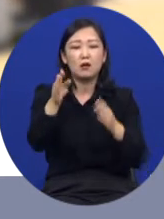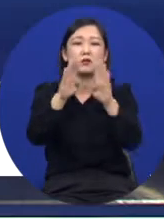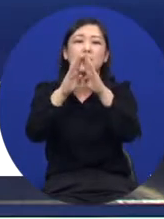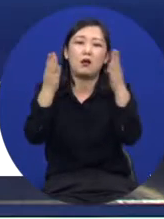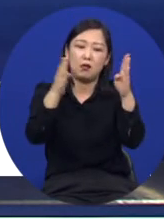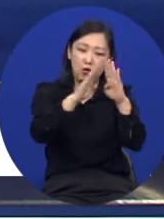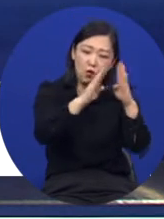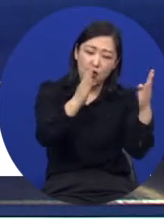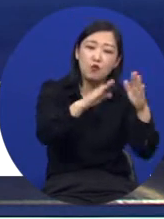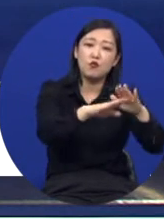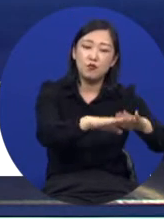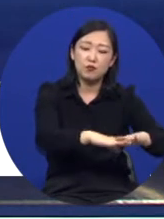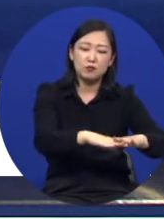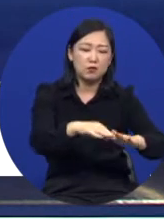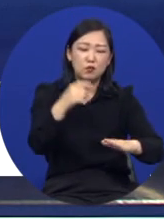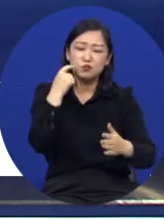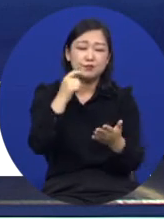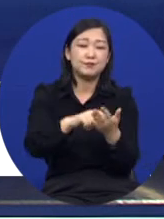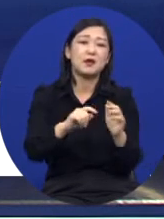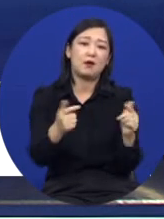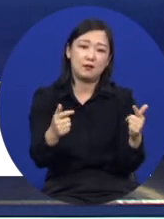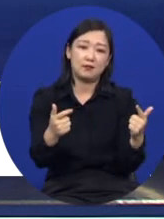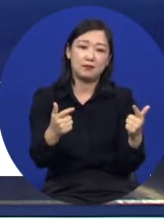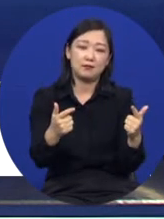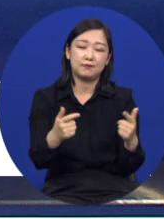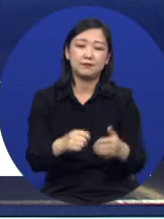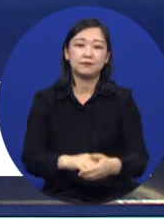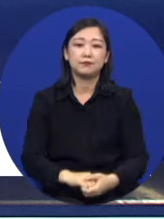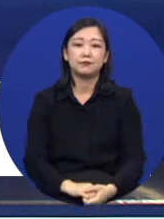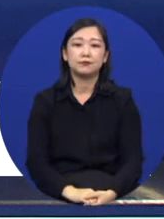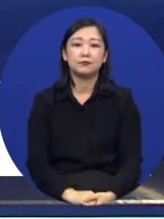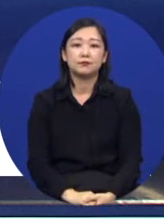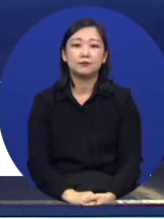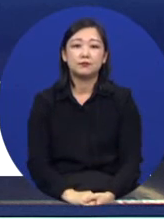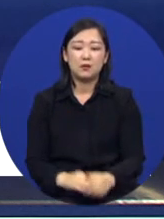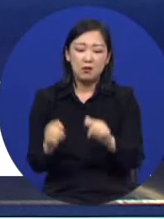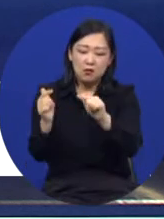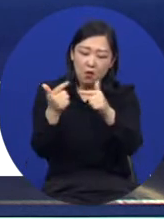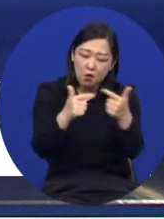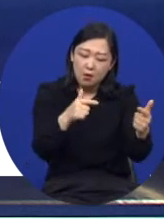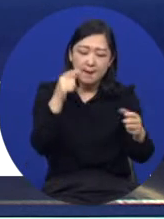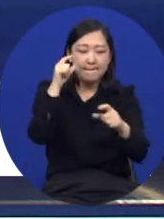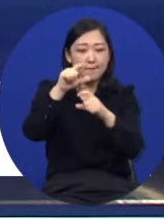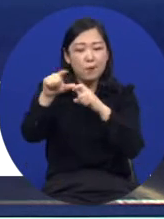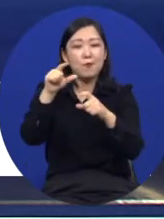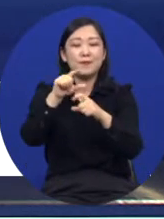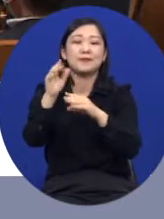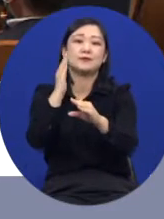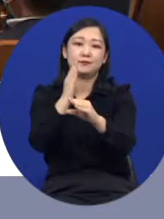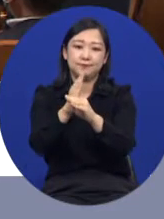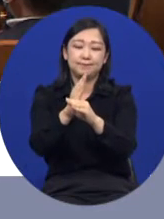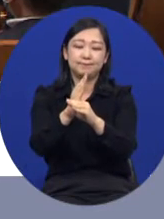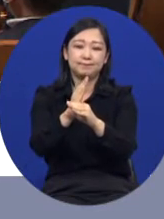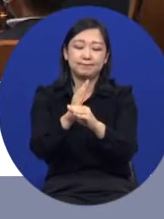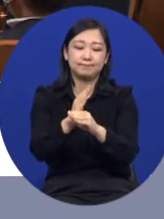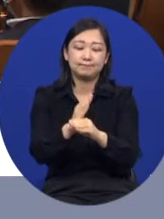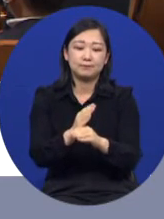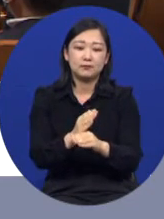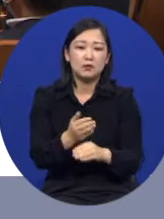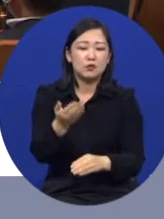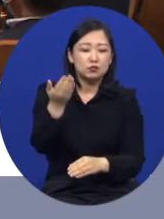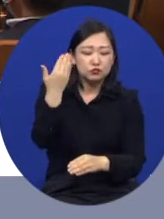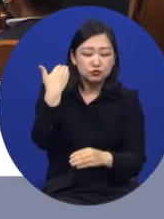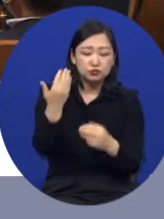얘기입니다. 결코 쉬운 일은 아니다. 쉬운 일은 아니어서 여러 가지를 고민하고 있습니다. 구제주권에